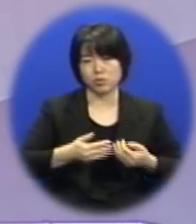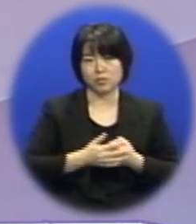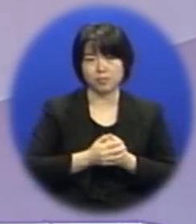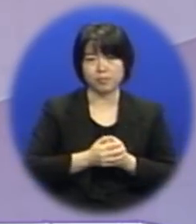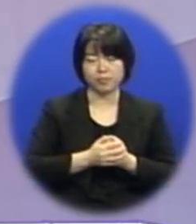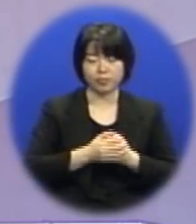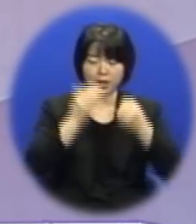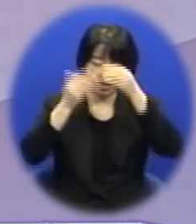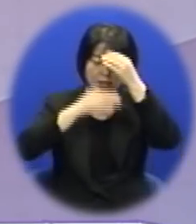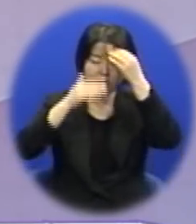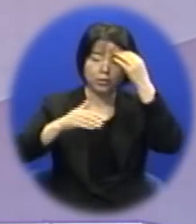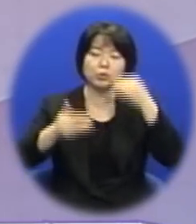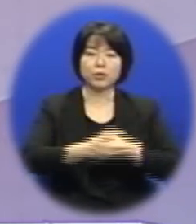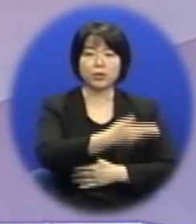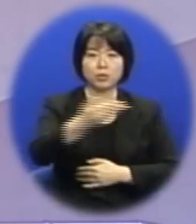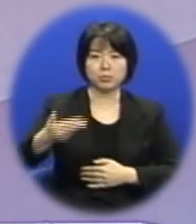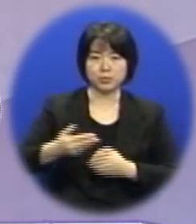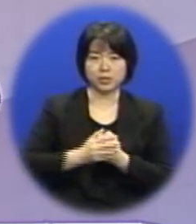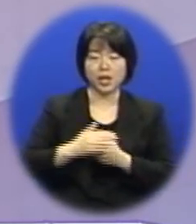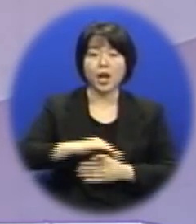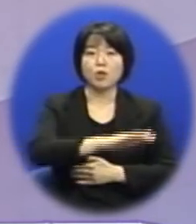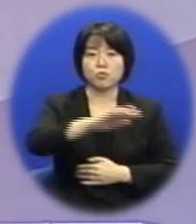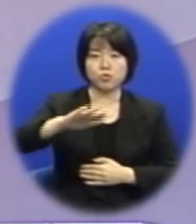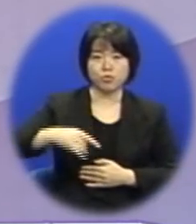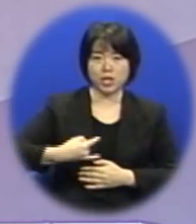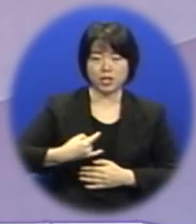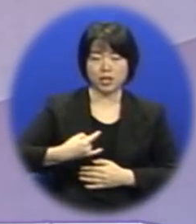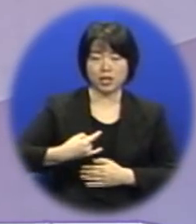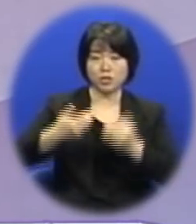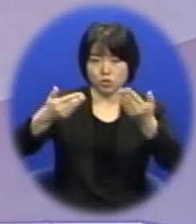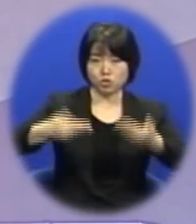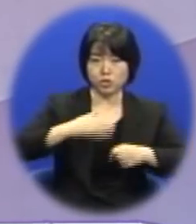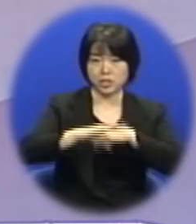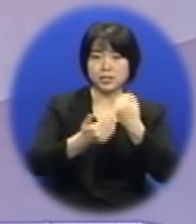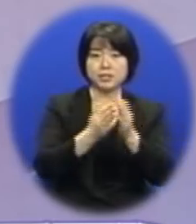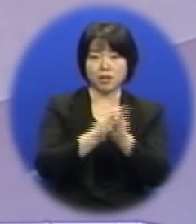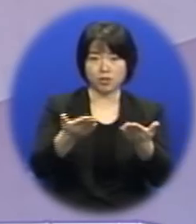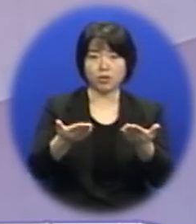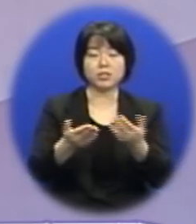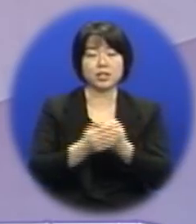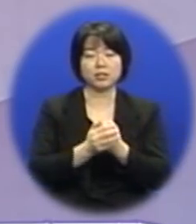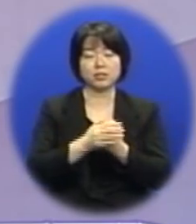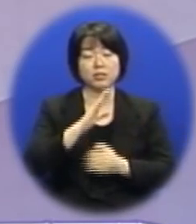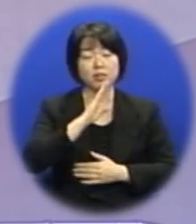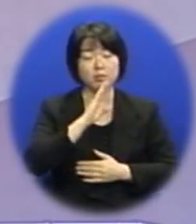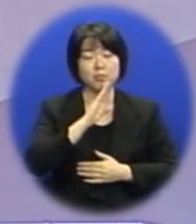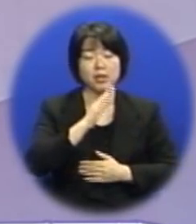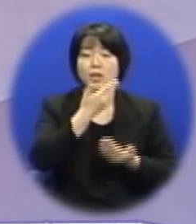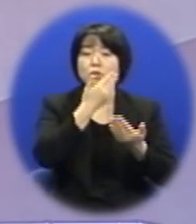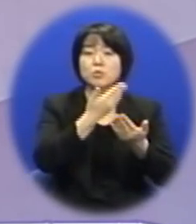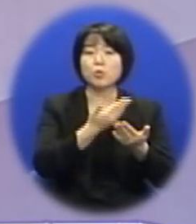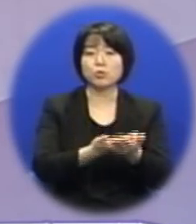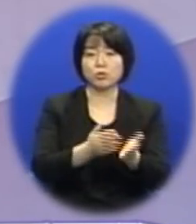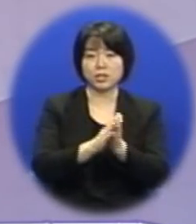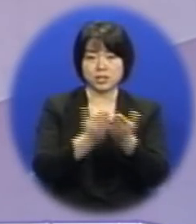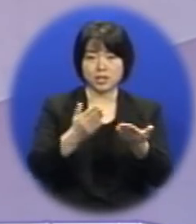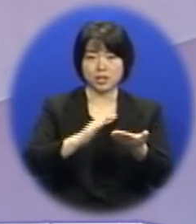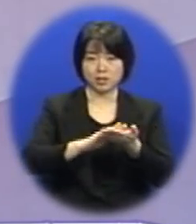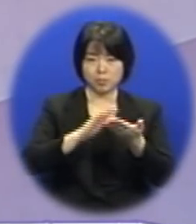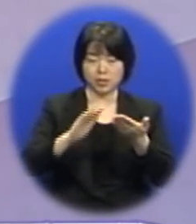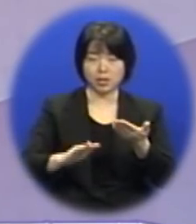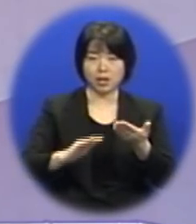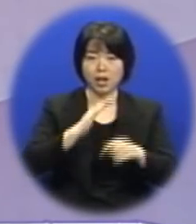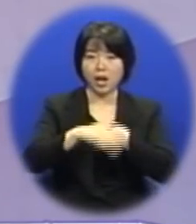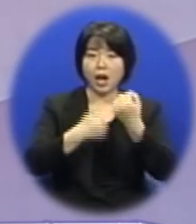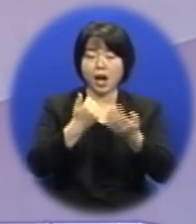성도 여러분, 우리에게 들려진 이 성경책은 참으로 소중한 책입니다. 왜냐하면 하나님의 약속이 이